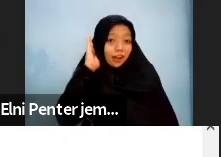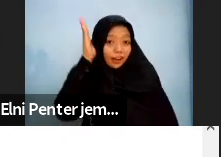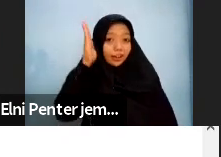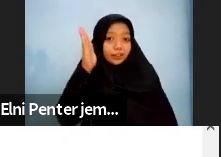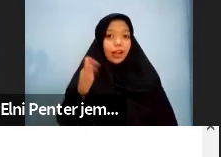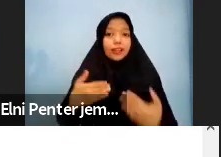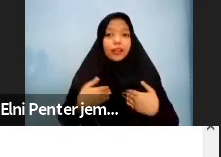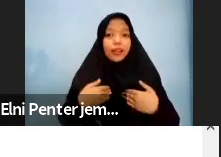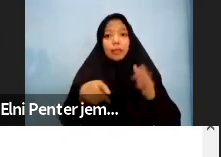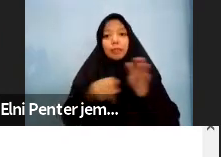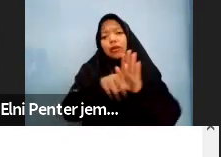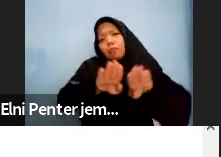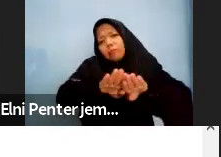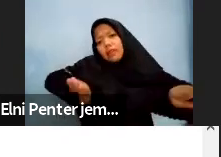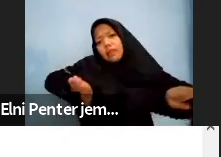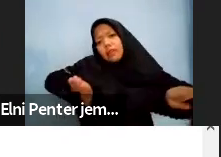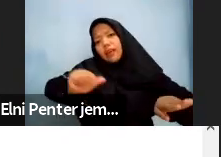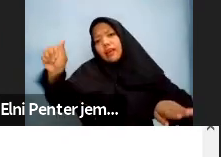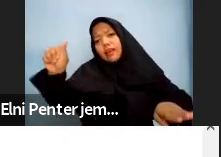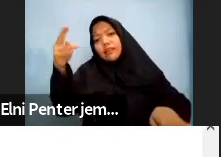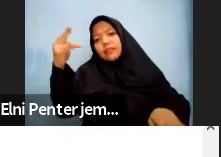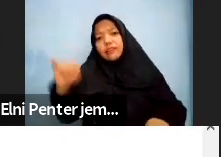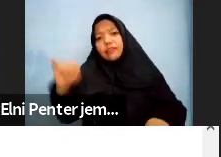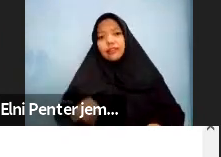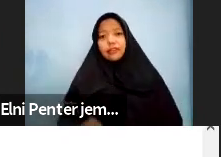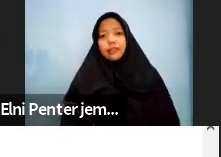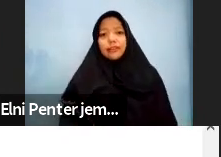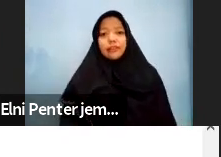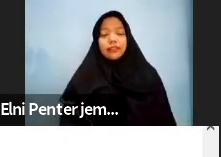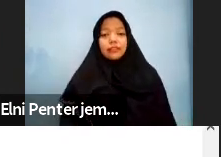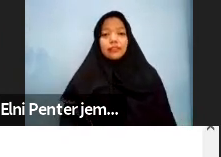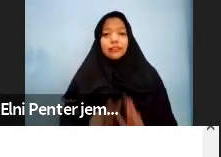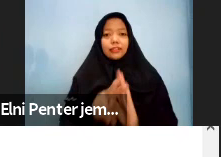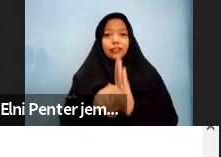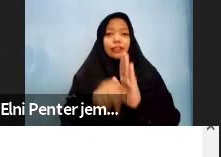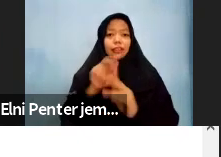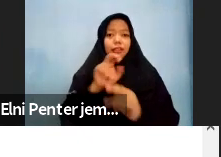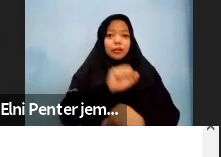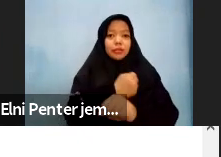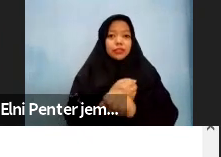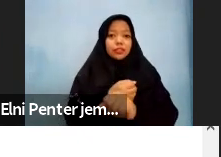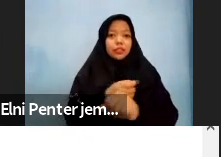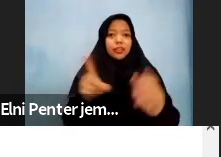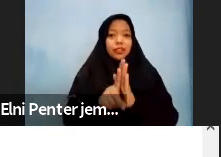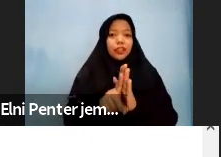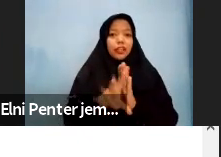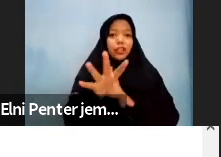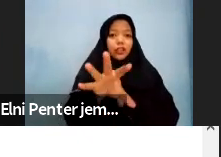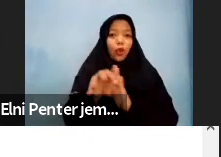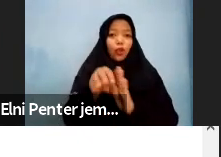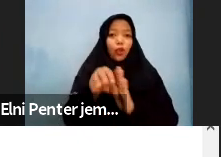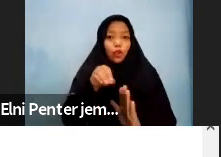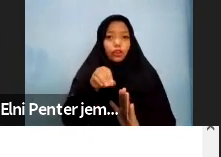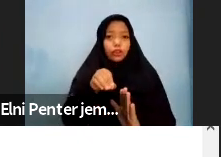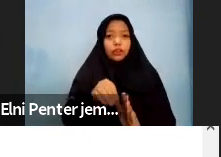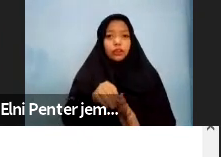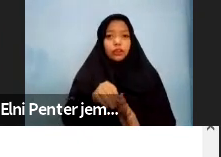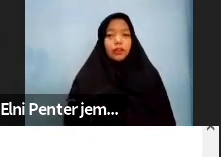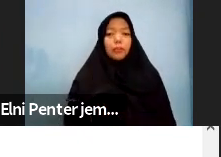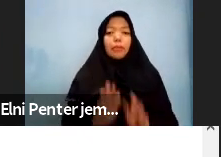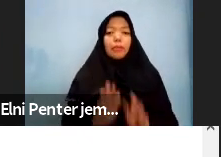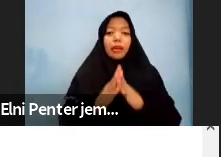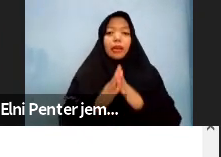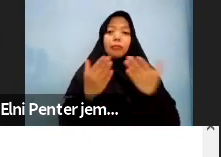ini kalau bapak ibu masuk bapak ibu ambil Bapak Ibu download jangan lupa juga didownload petunjuk pemanfaatannya